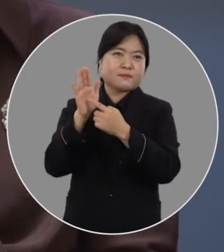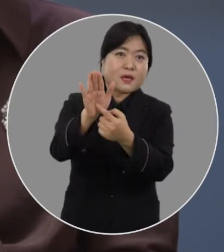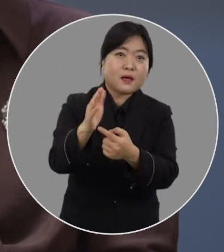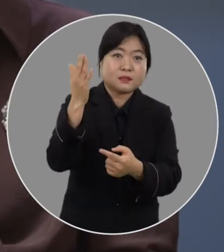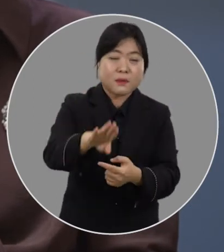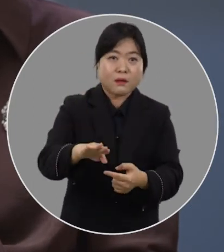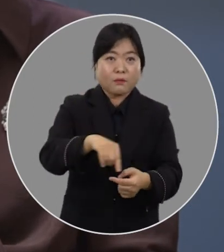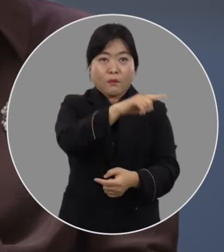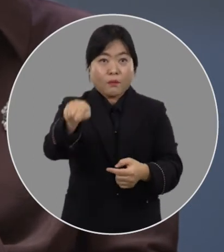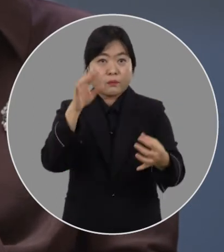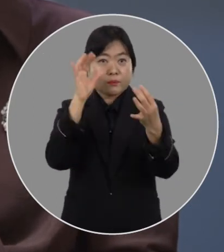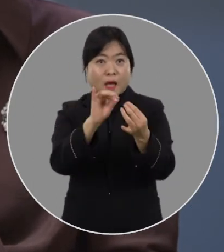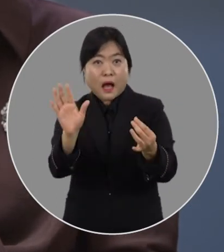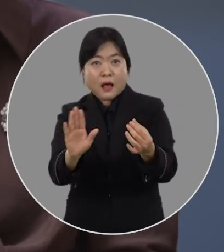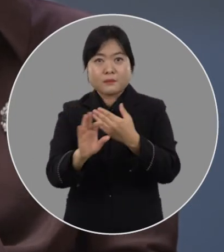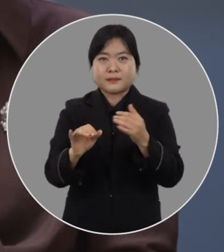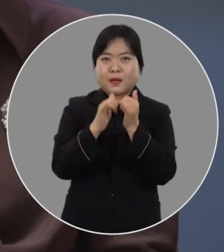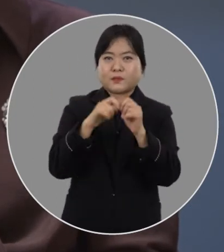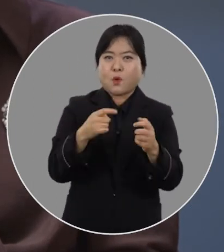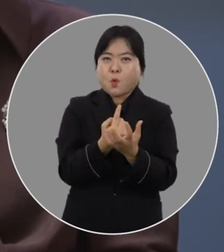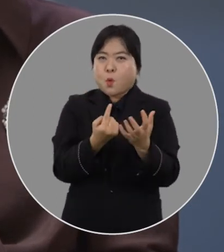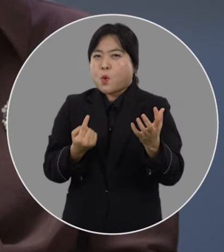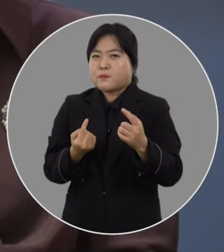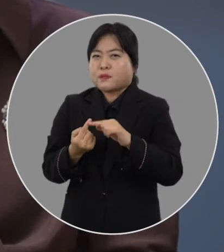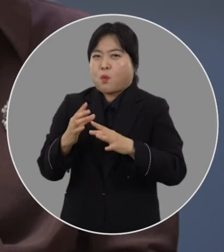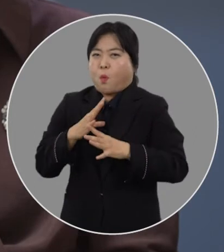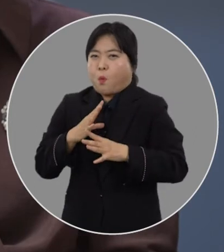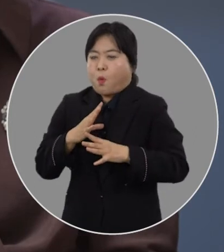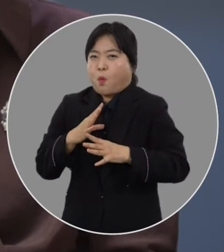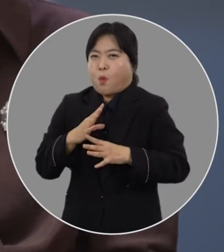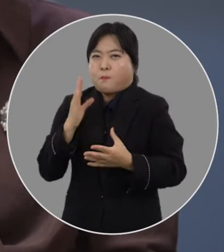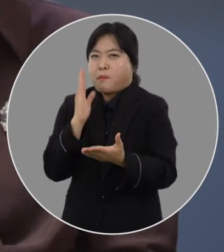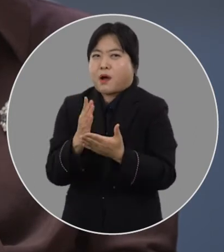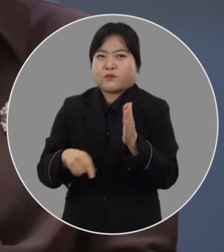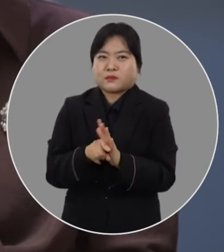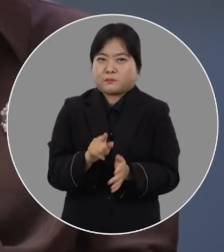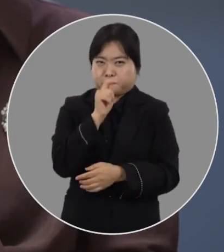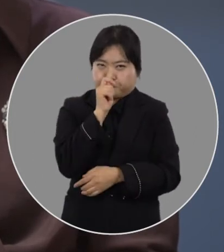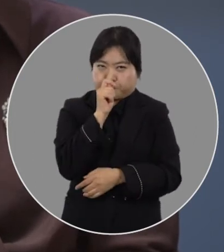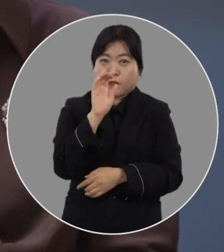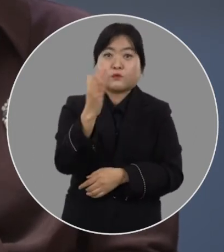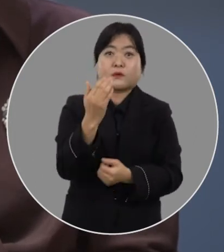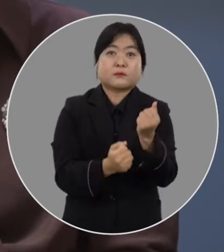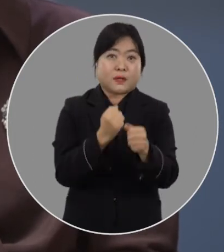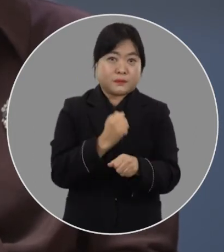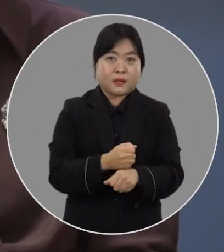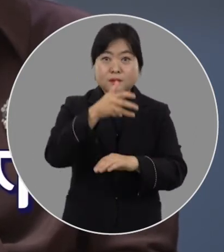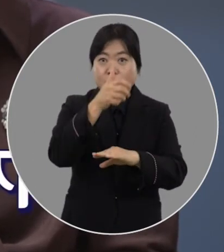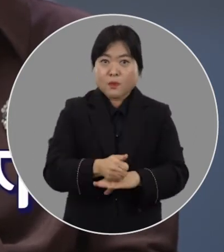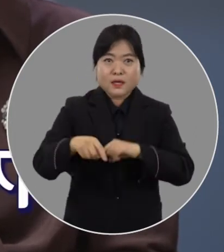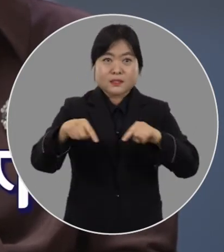않으면 사회적 고립에 대한 공포를 벗어나기 위해서 침묵을 지키는 성향이 있다라고 설명합니다. 그